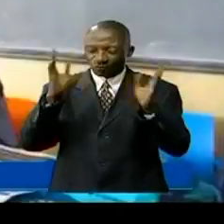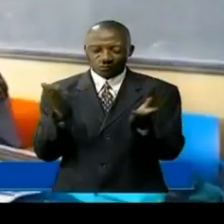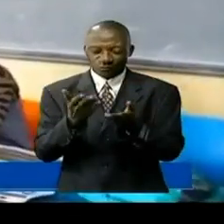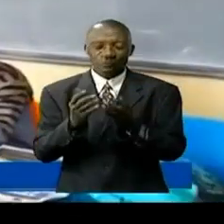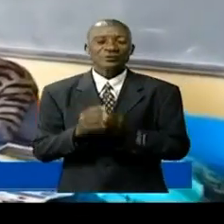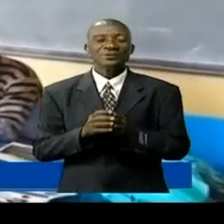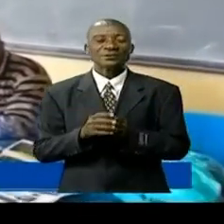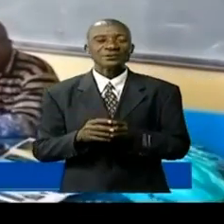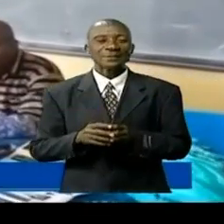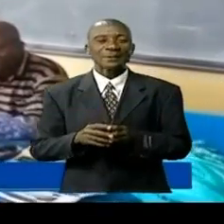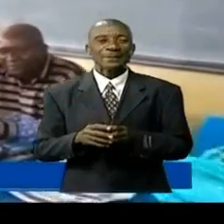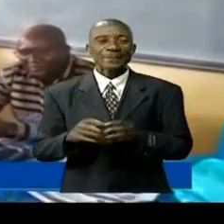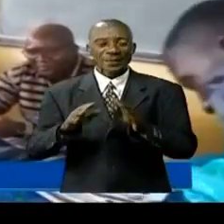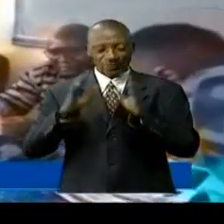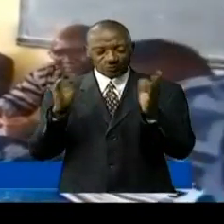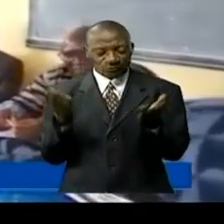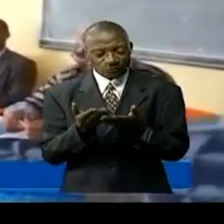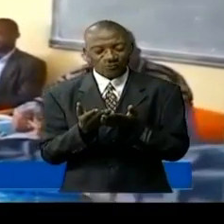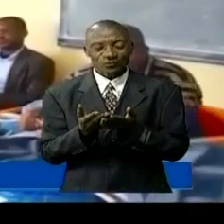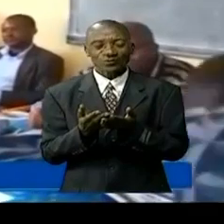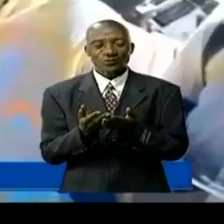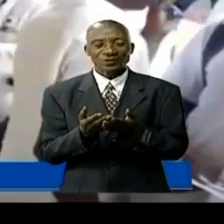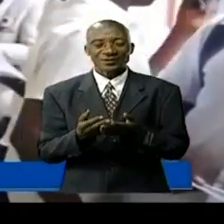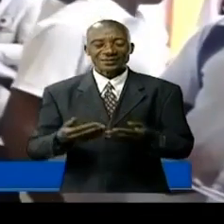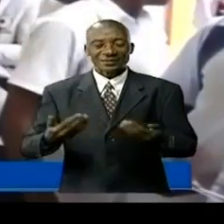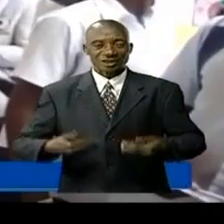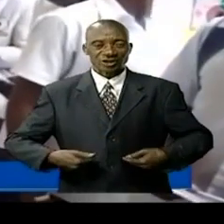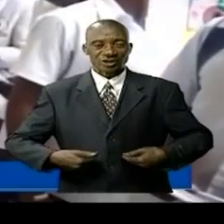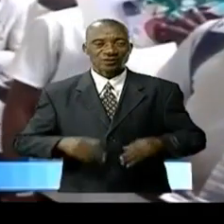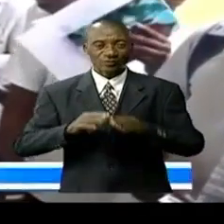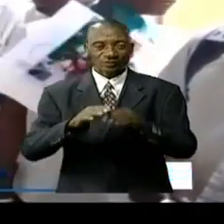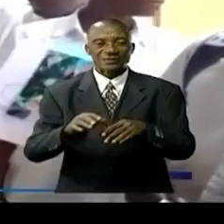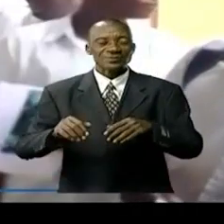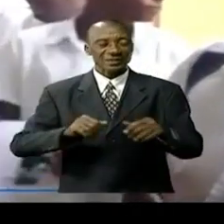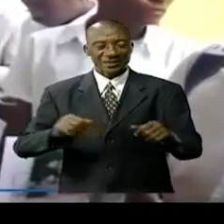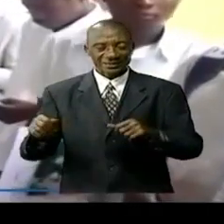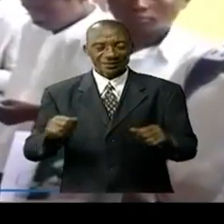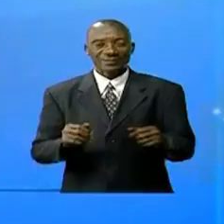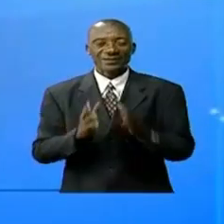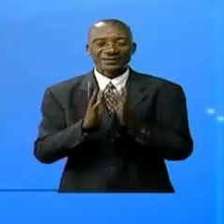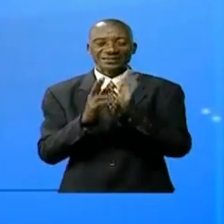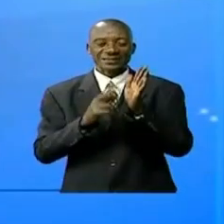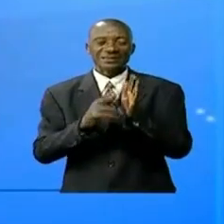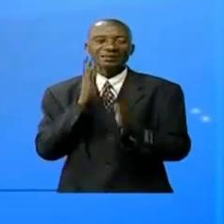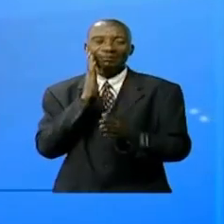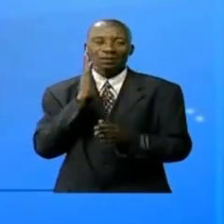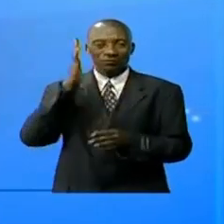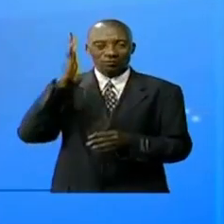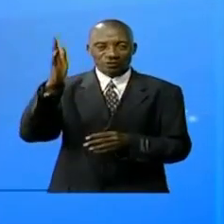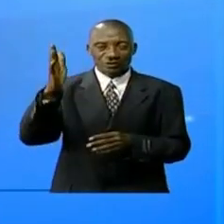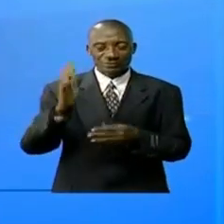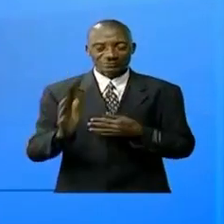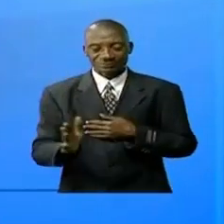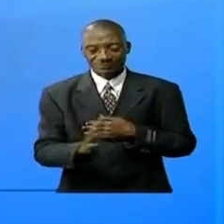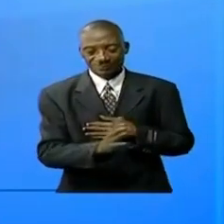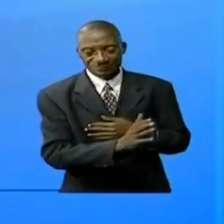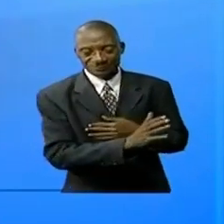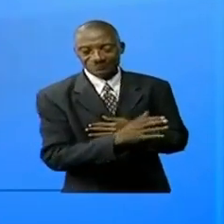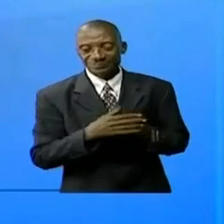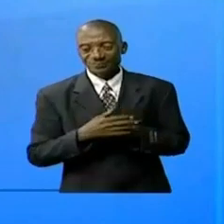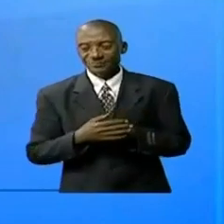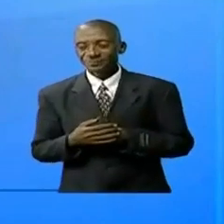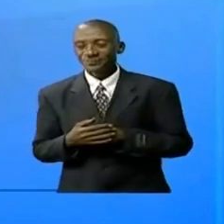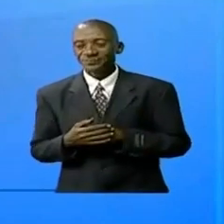plume pour la paix en RDC, la date est fixée au 17 mai prochain. Les élections de 2023,